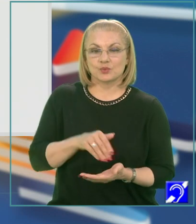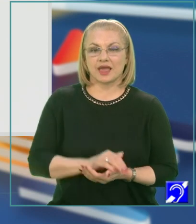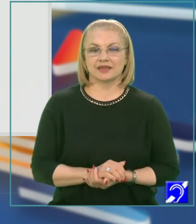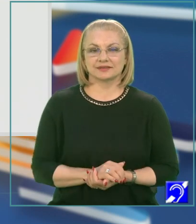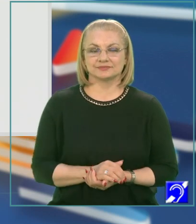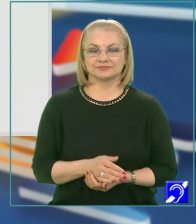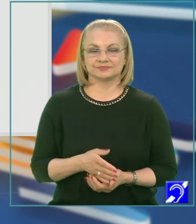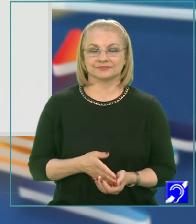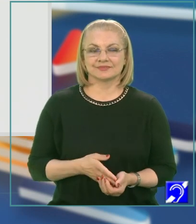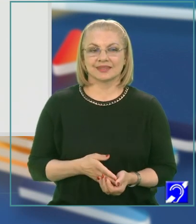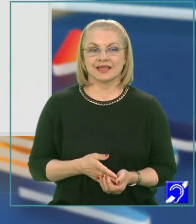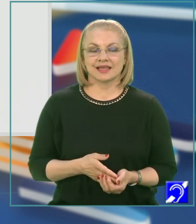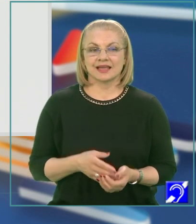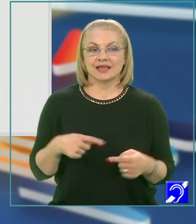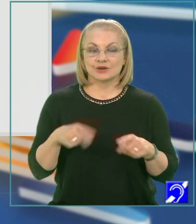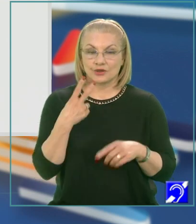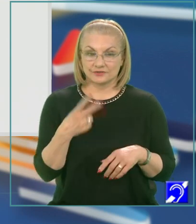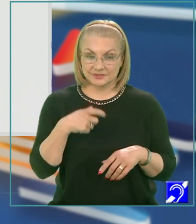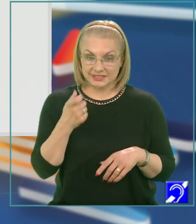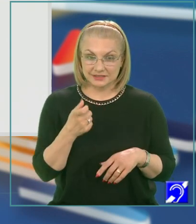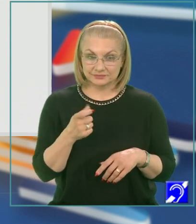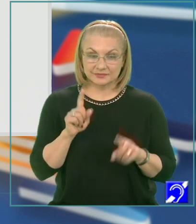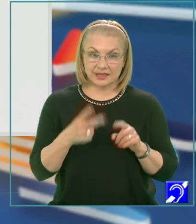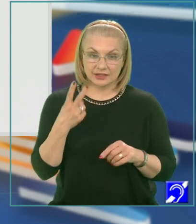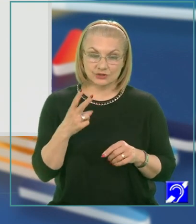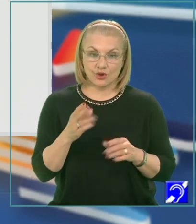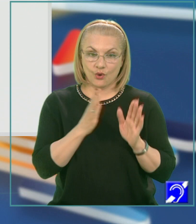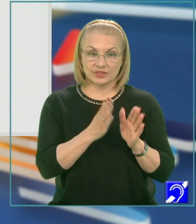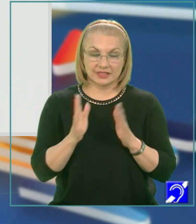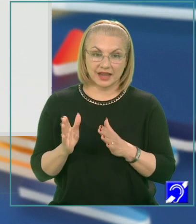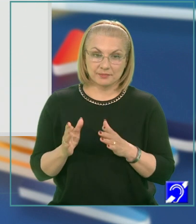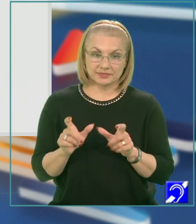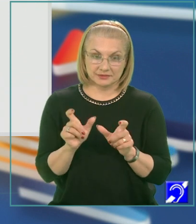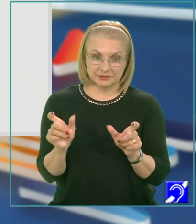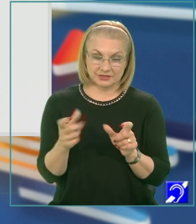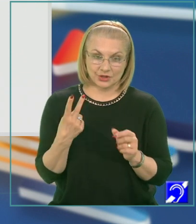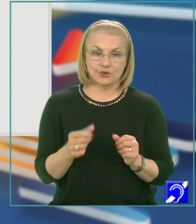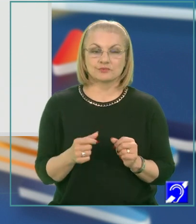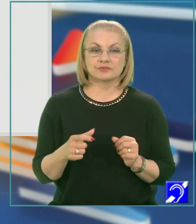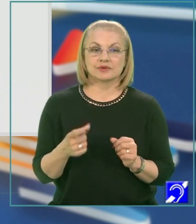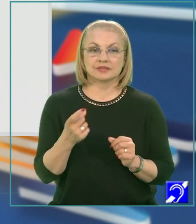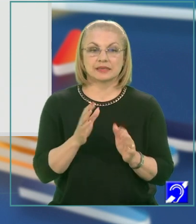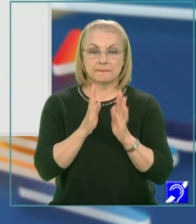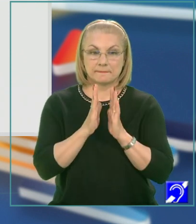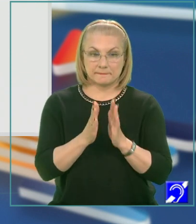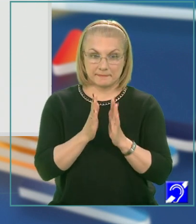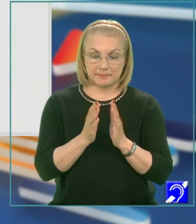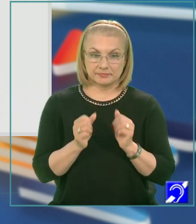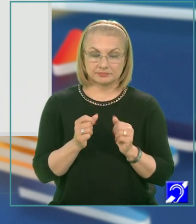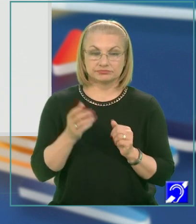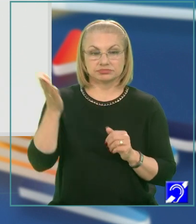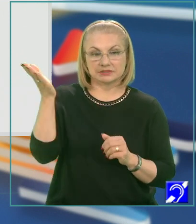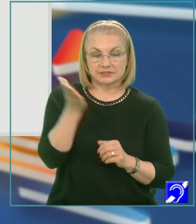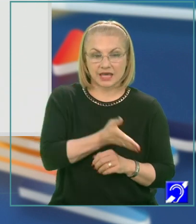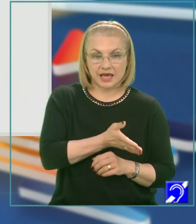atunci, constatăm că dacă două drepte, știm asta, nu? Din paralelism, dacă două drepte tăiate de o